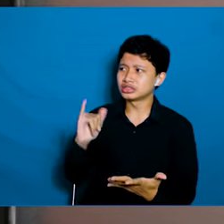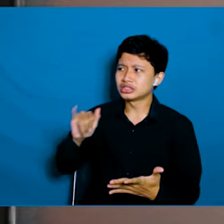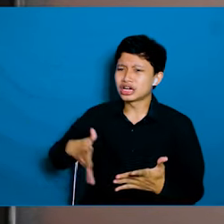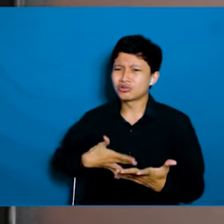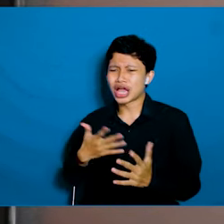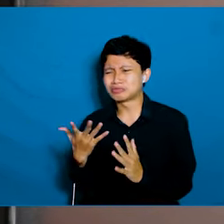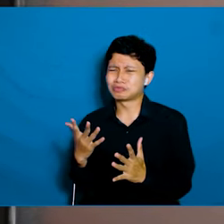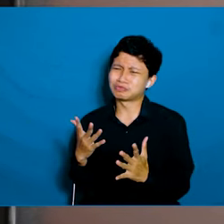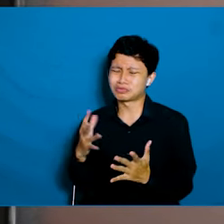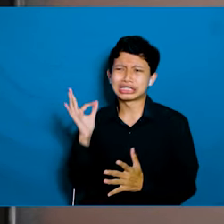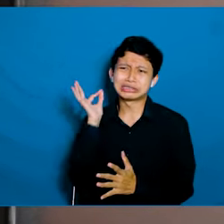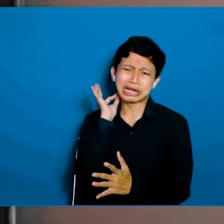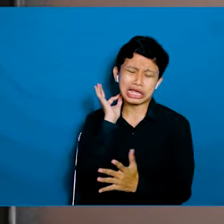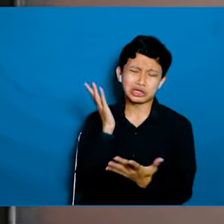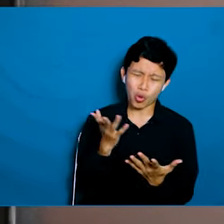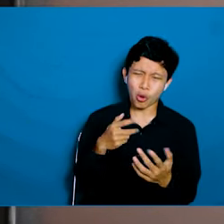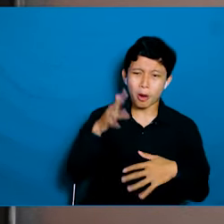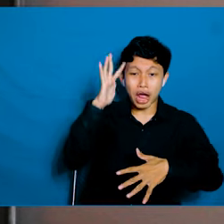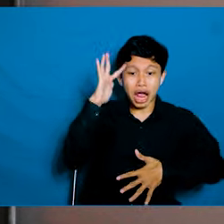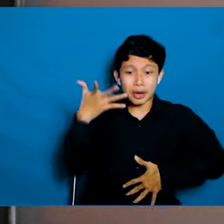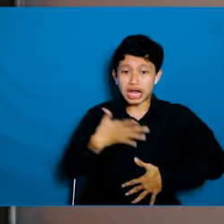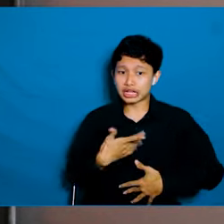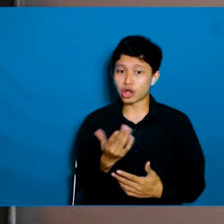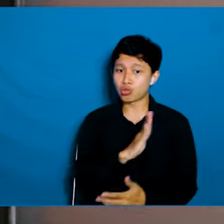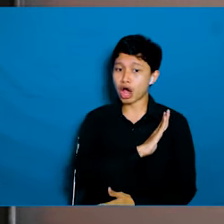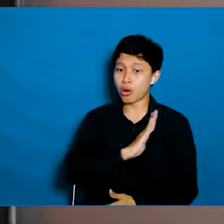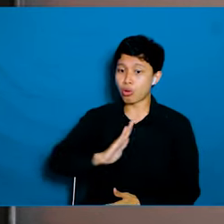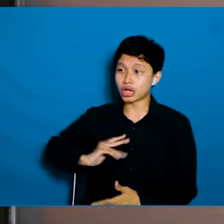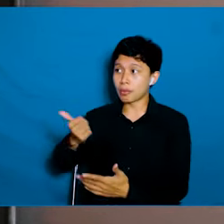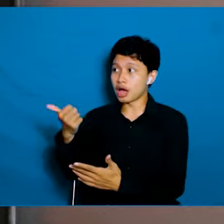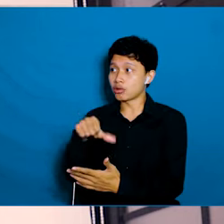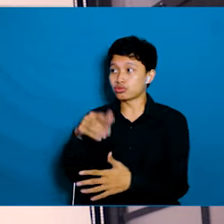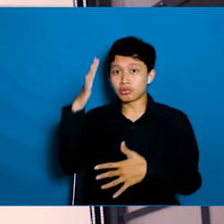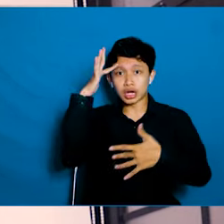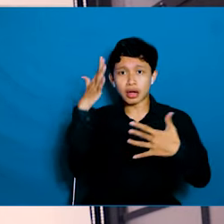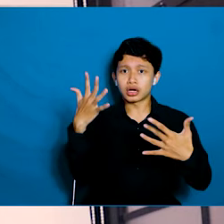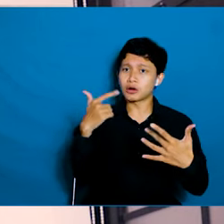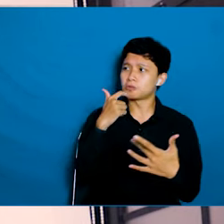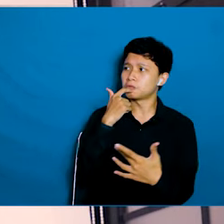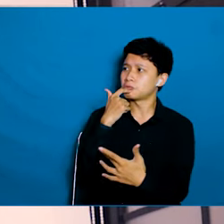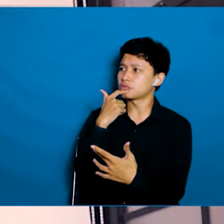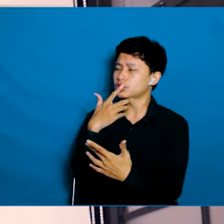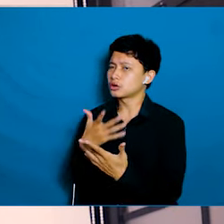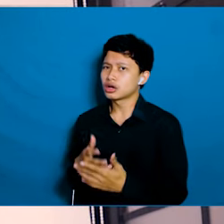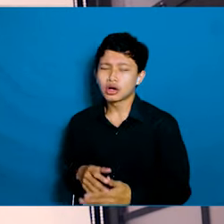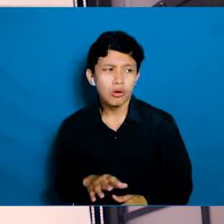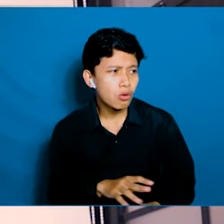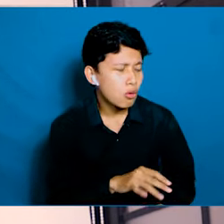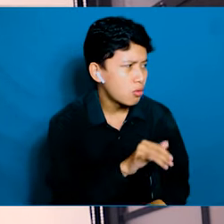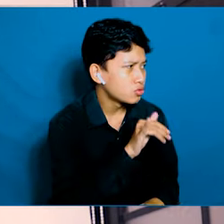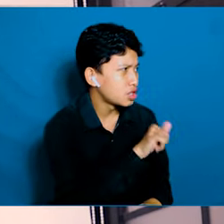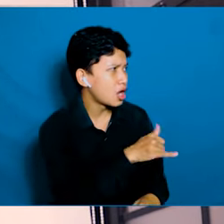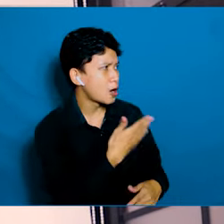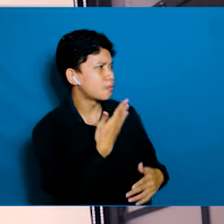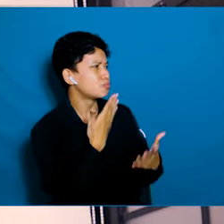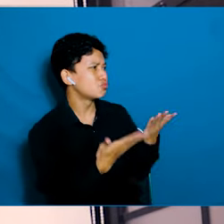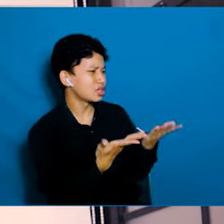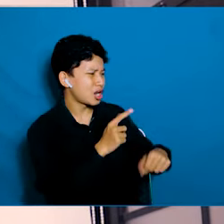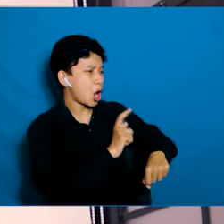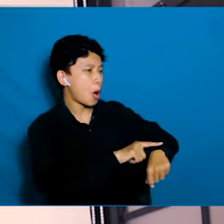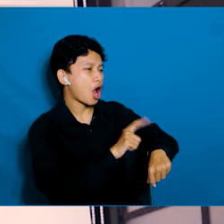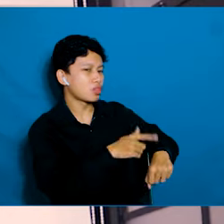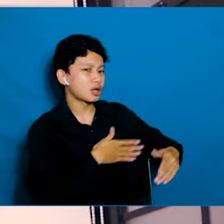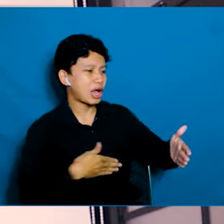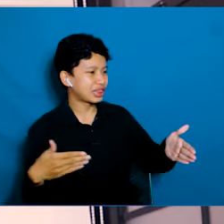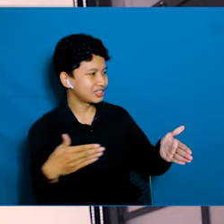sangat urgent kita membicarakan bagaimana ini untuk kaderisasi begitu ya. Oke. Okay. Nah. Mungkin maaf waktu kayaknya